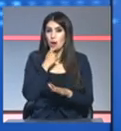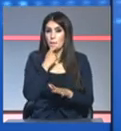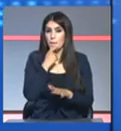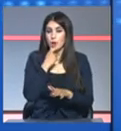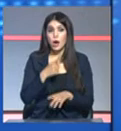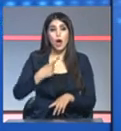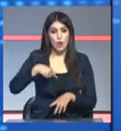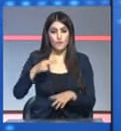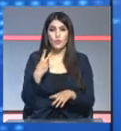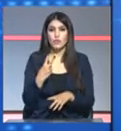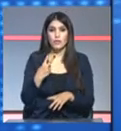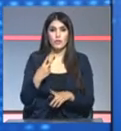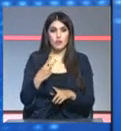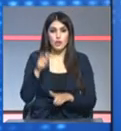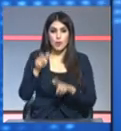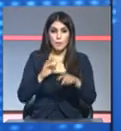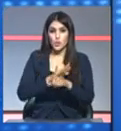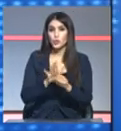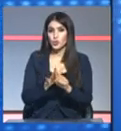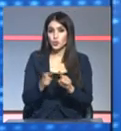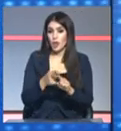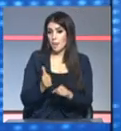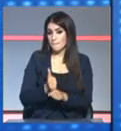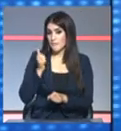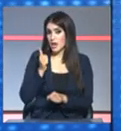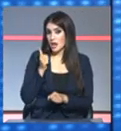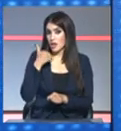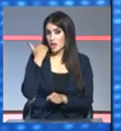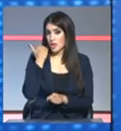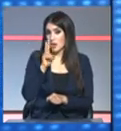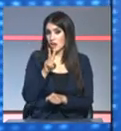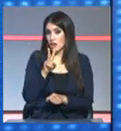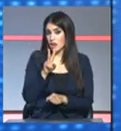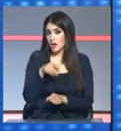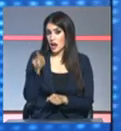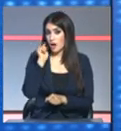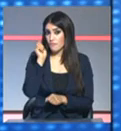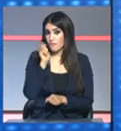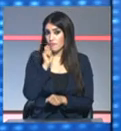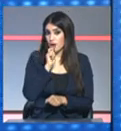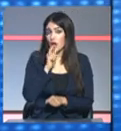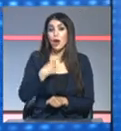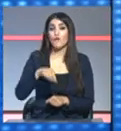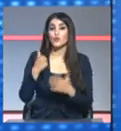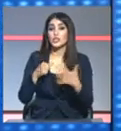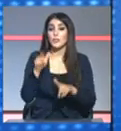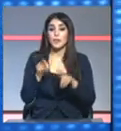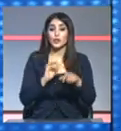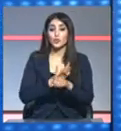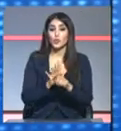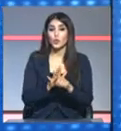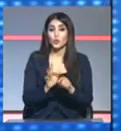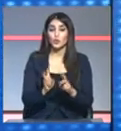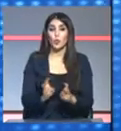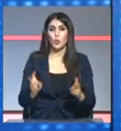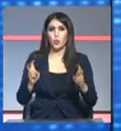مارس الفين واللي هو البارح مارس عشرين سنه الف واستمع حتى التساؤل